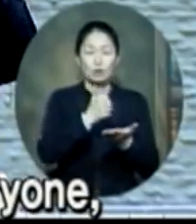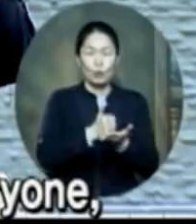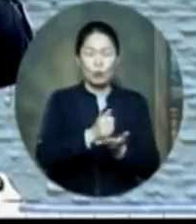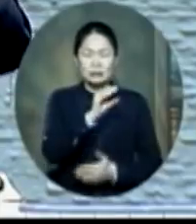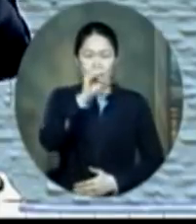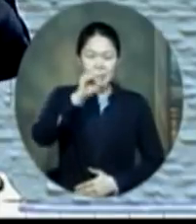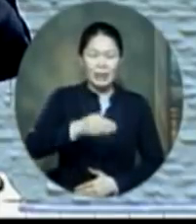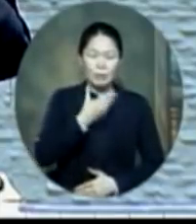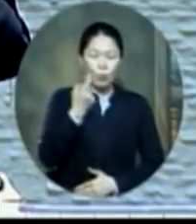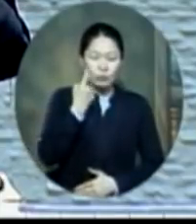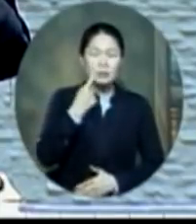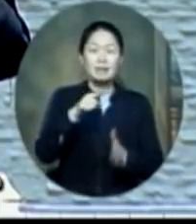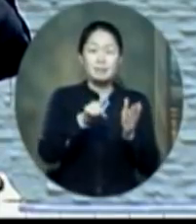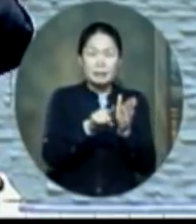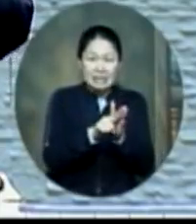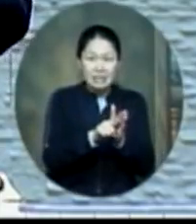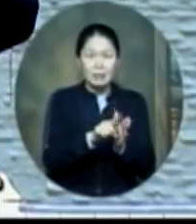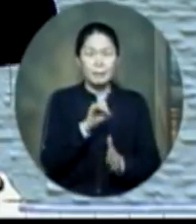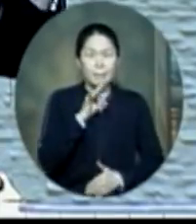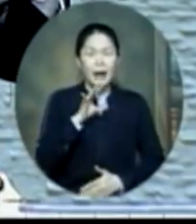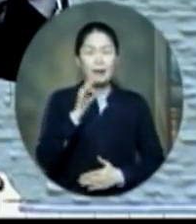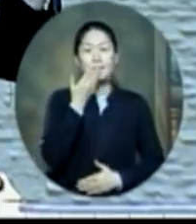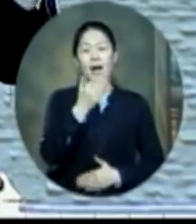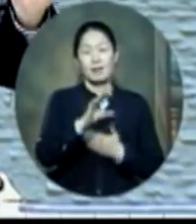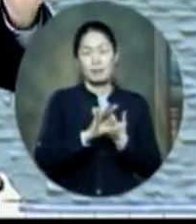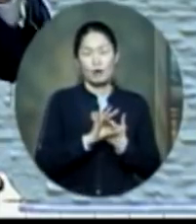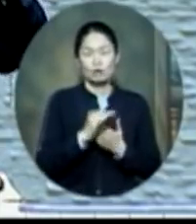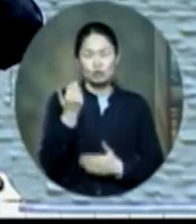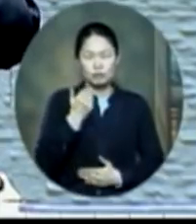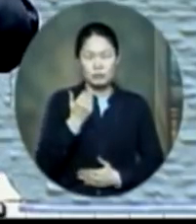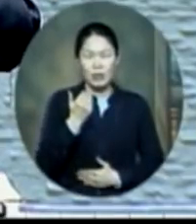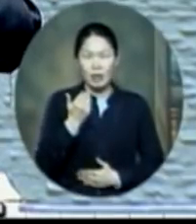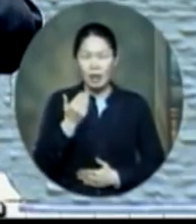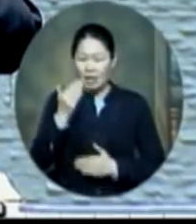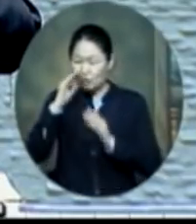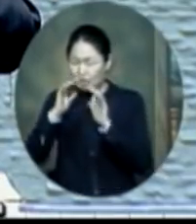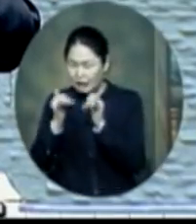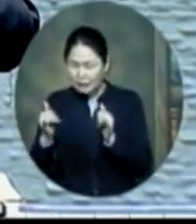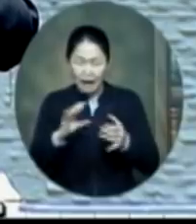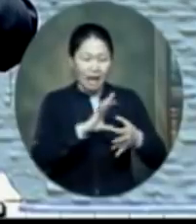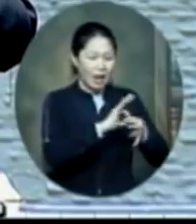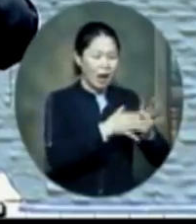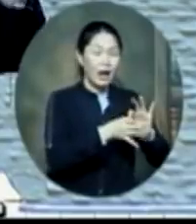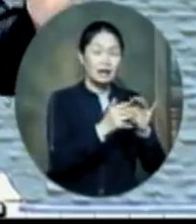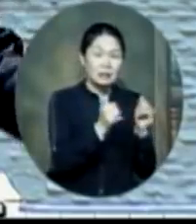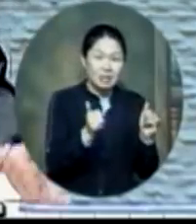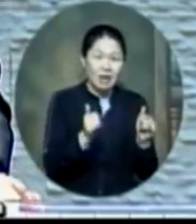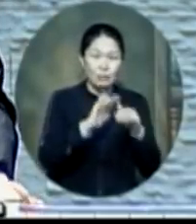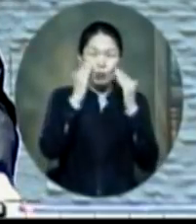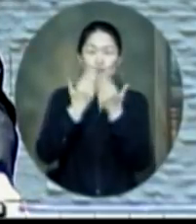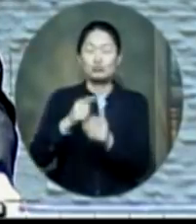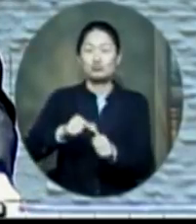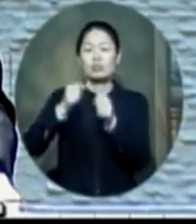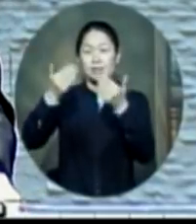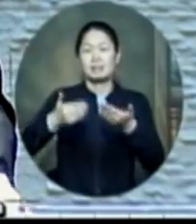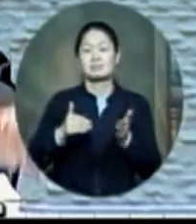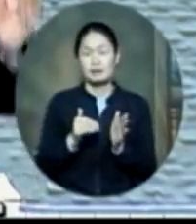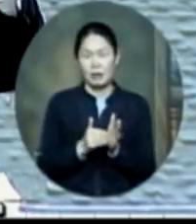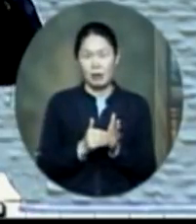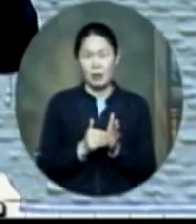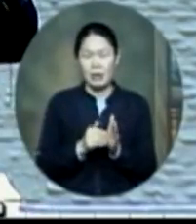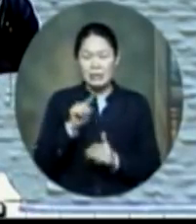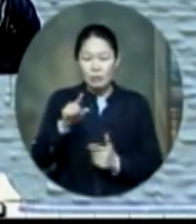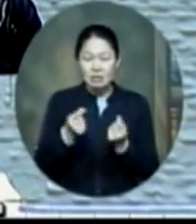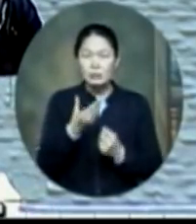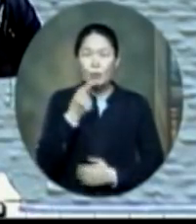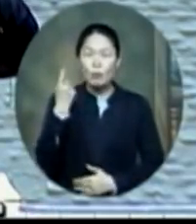복음을 믿기만 하면 누구나 다, 유대인이나 헬라인이나 다 구원을 받습니다. 그